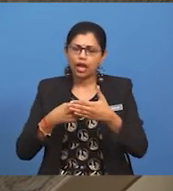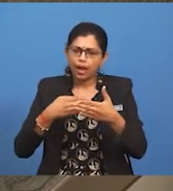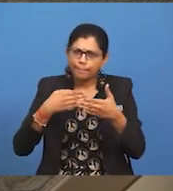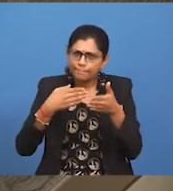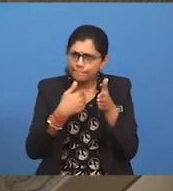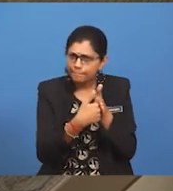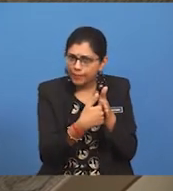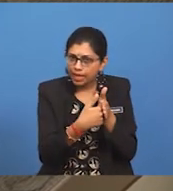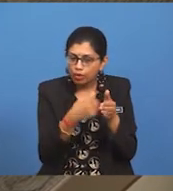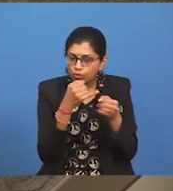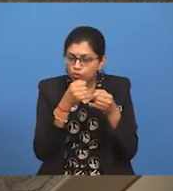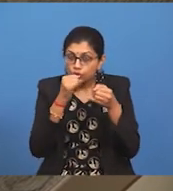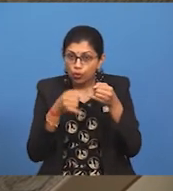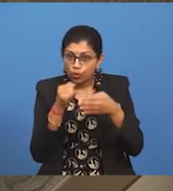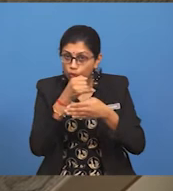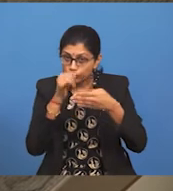lengan.